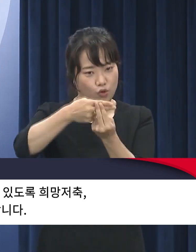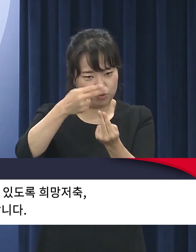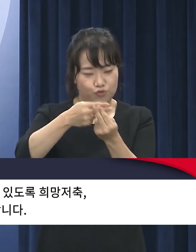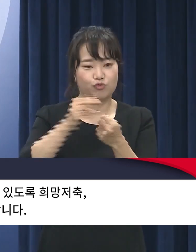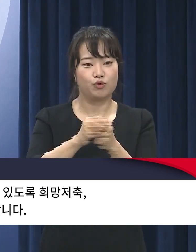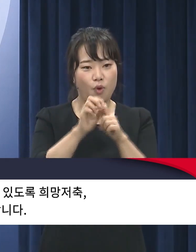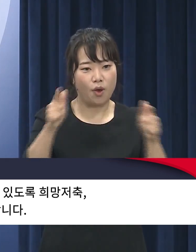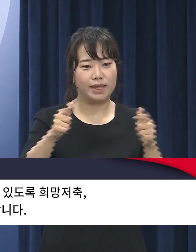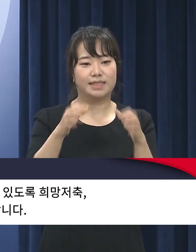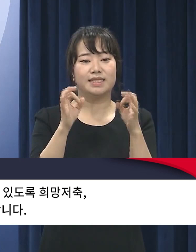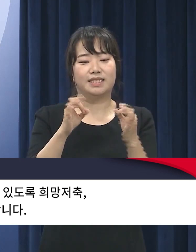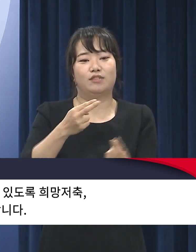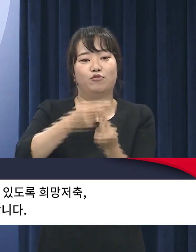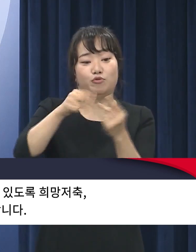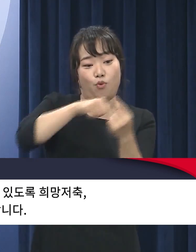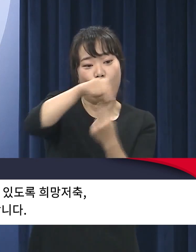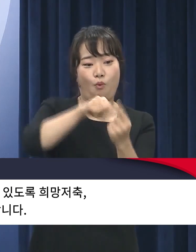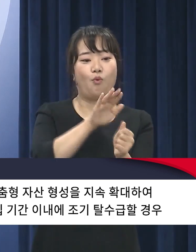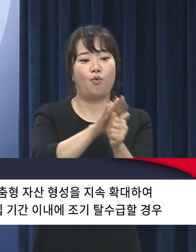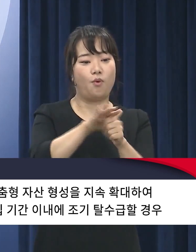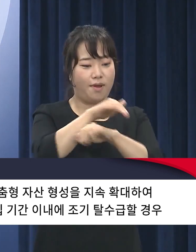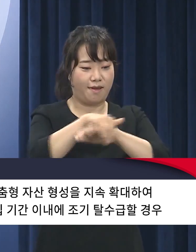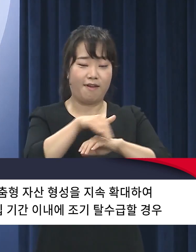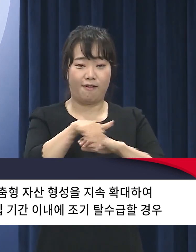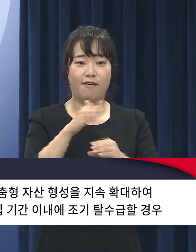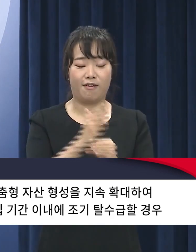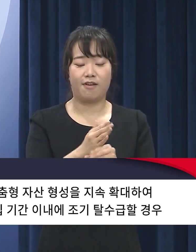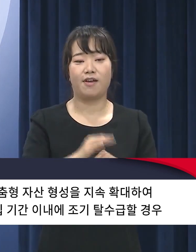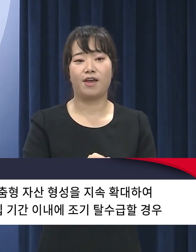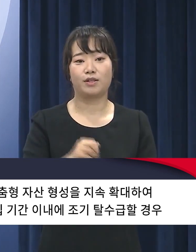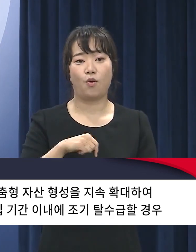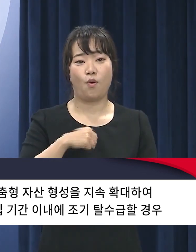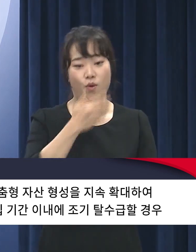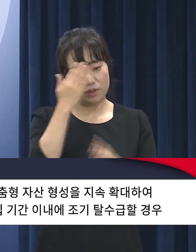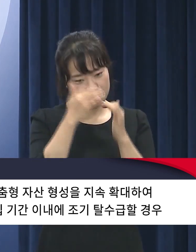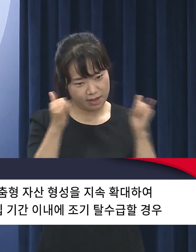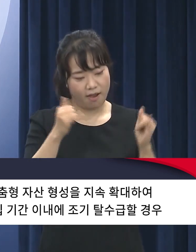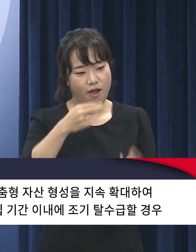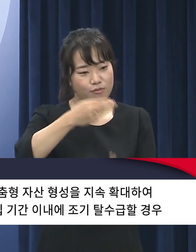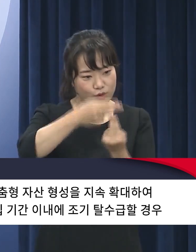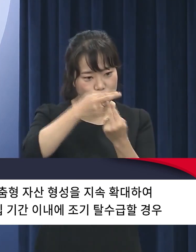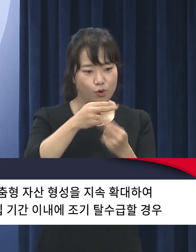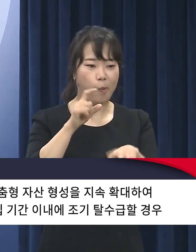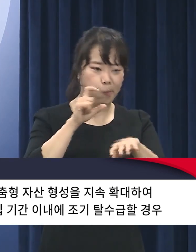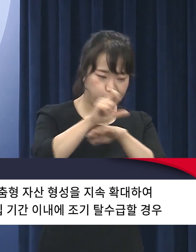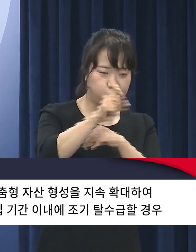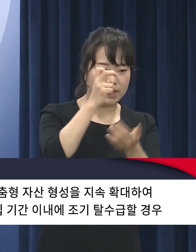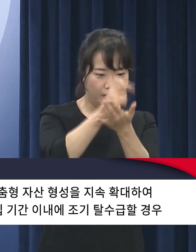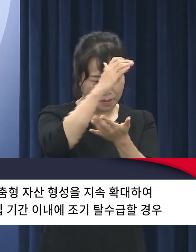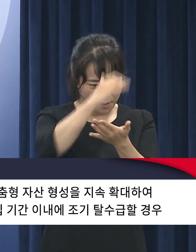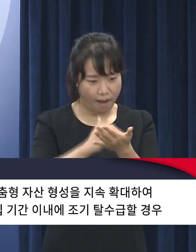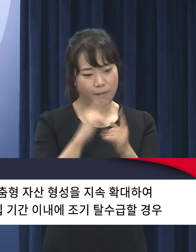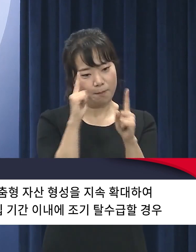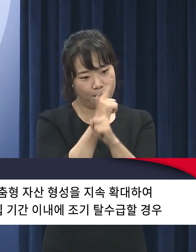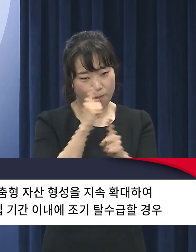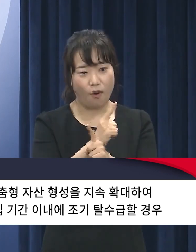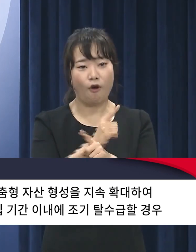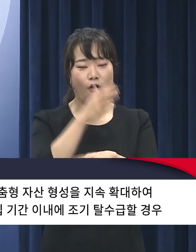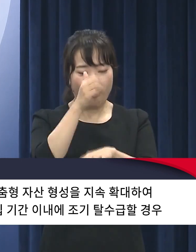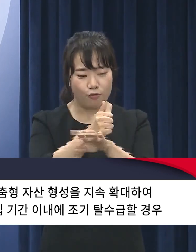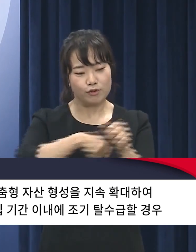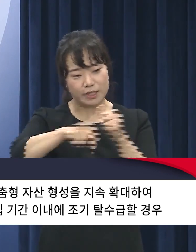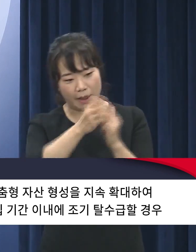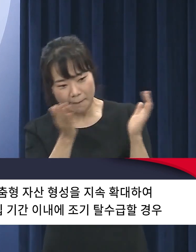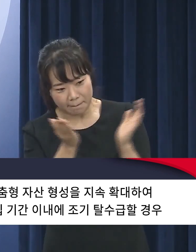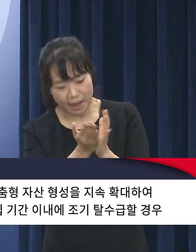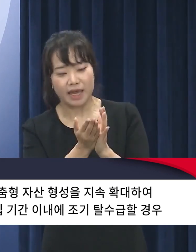저축계좌 등을 통해 자산 형성 지원도 강화합니다. 청년내일 저축 가입, 유지 기준을 완화하는 등 청년층 맞춤형